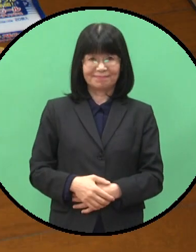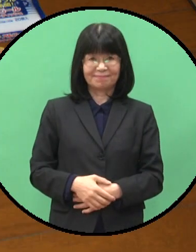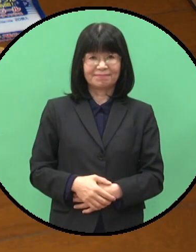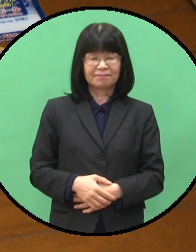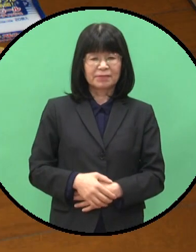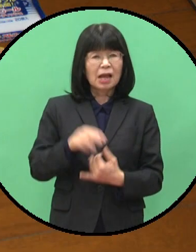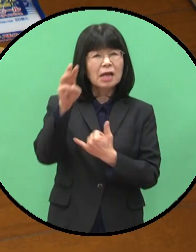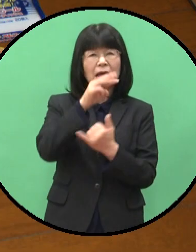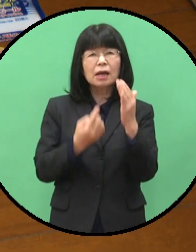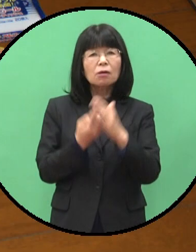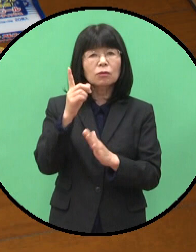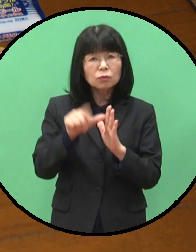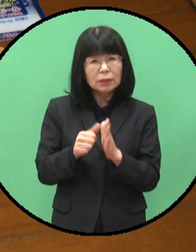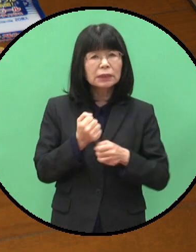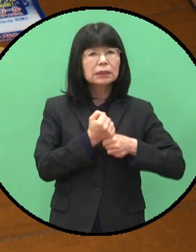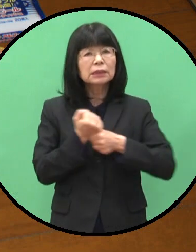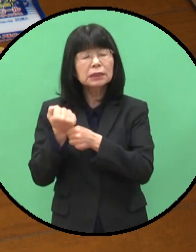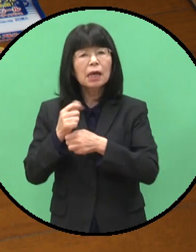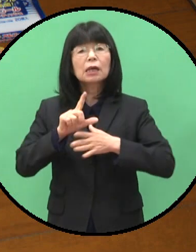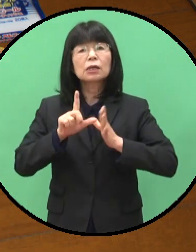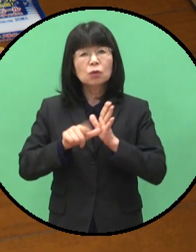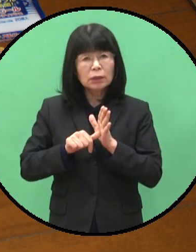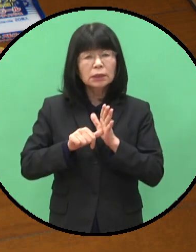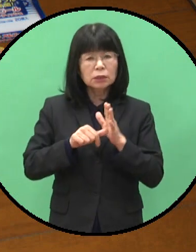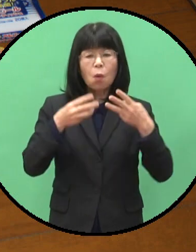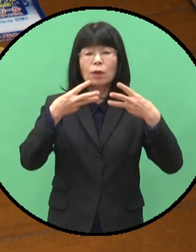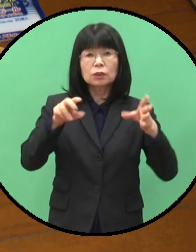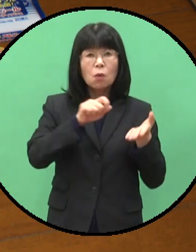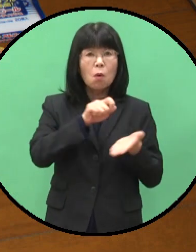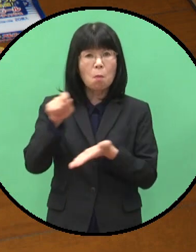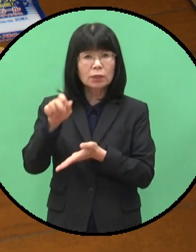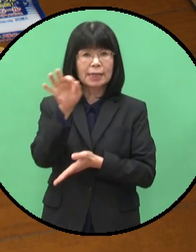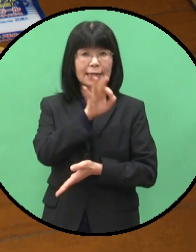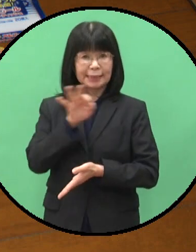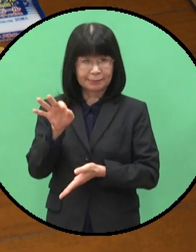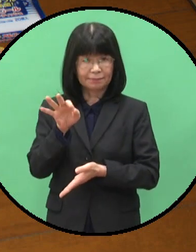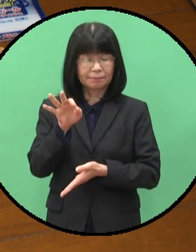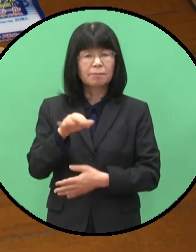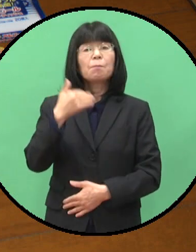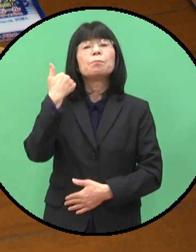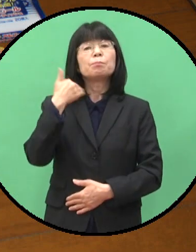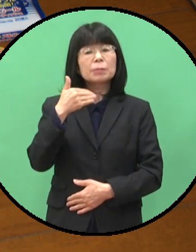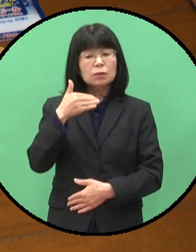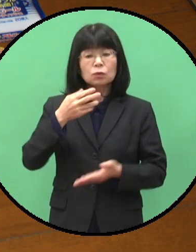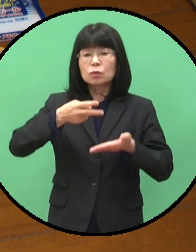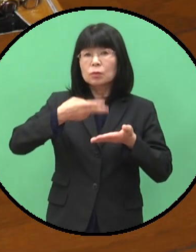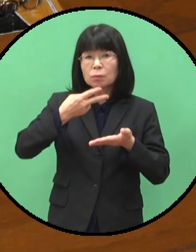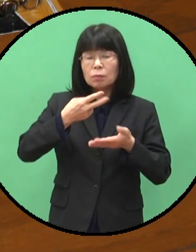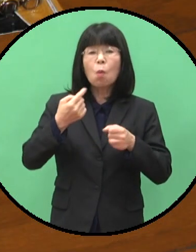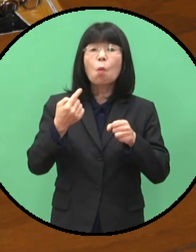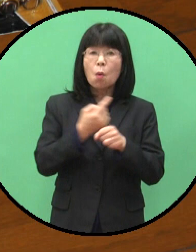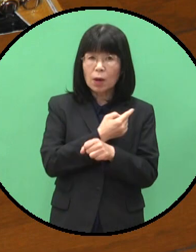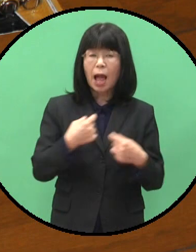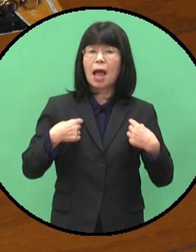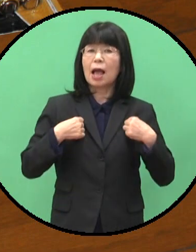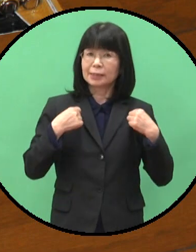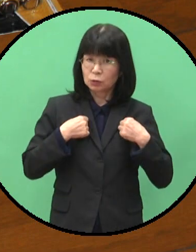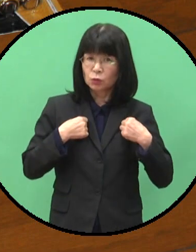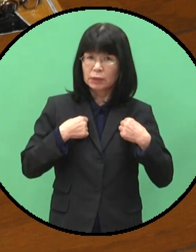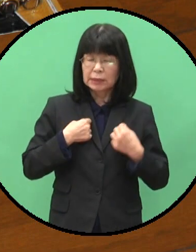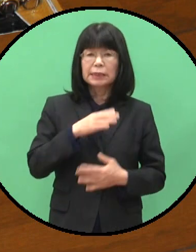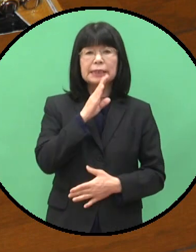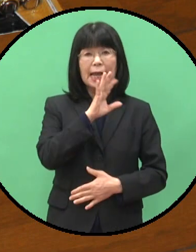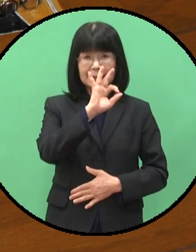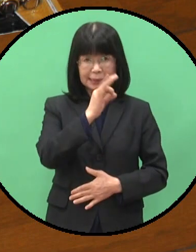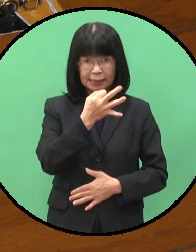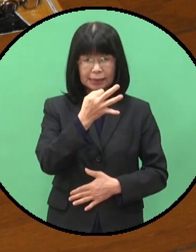災害時に避難する際の非常持ち出し品として、水や食料のほか、衣類や現